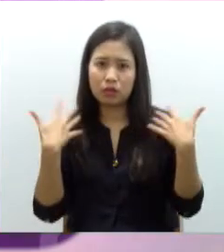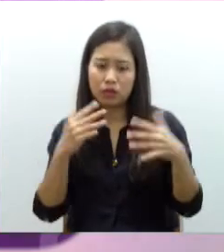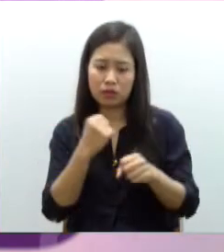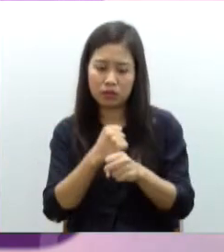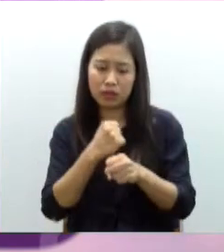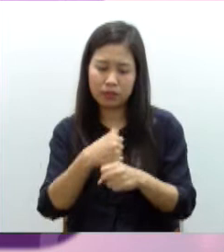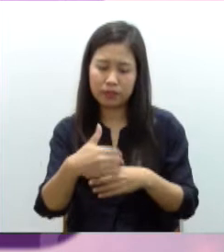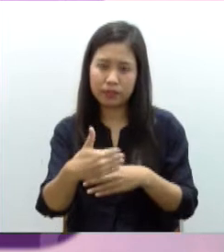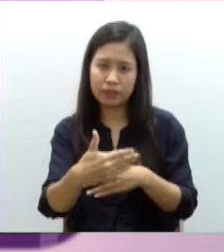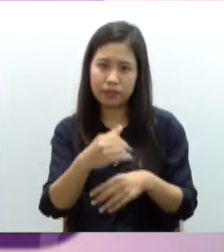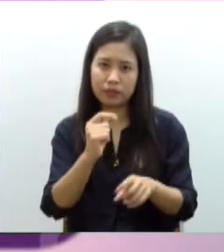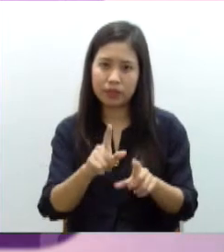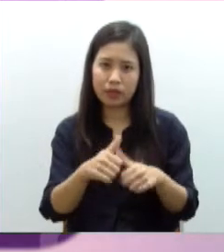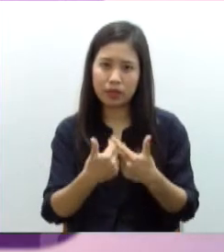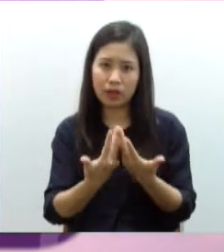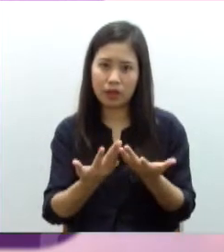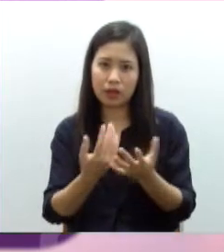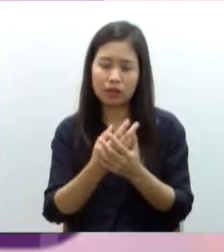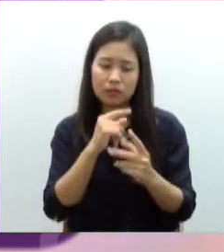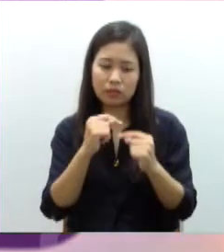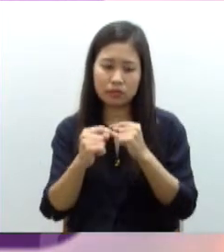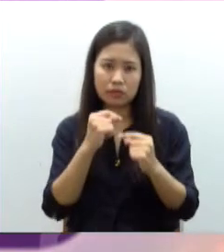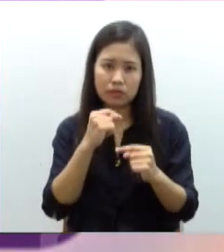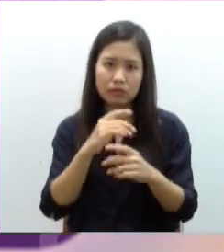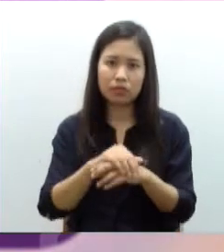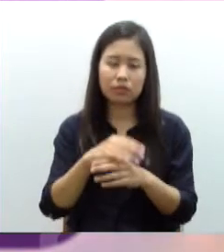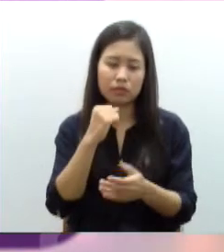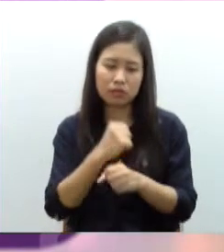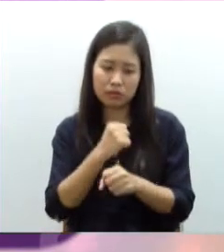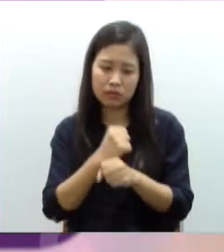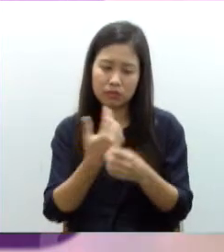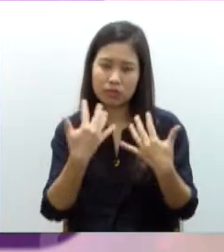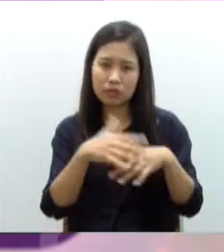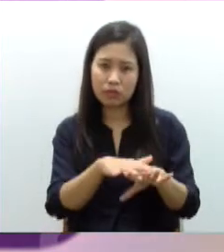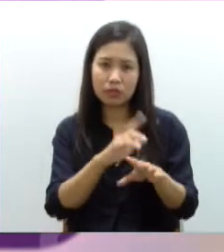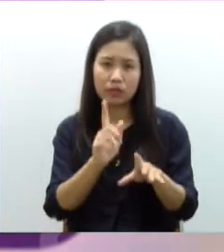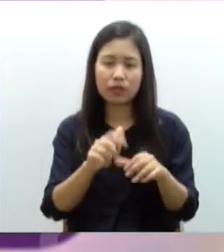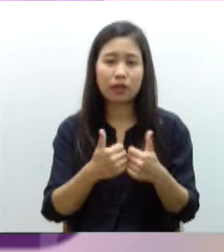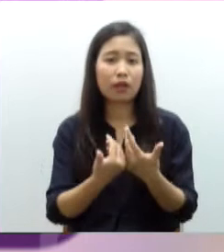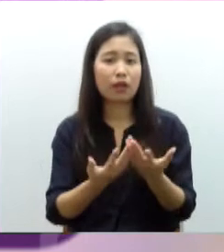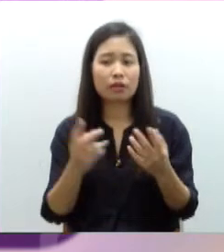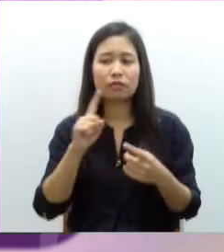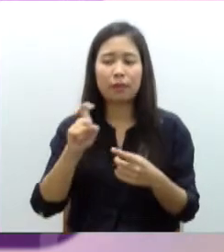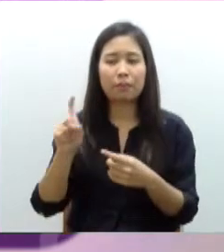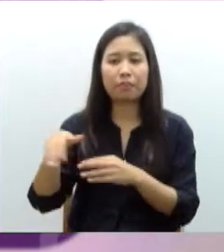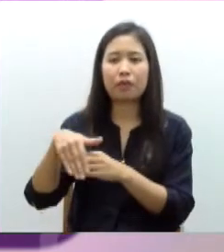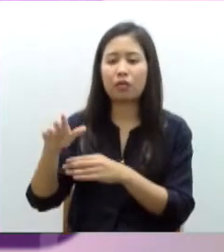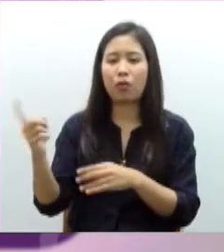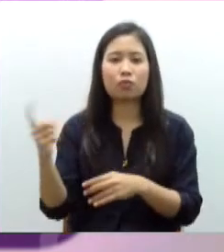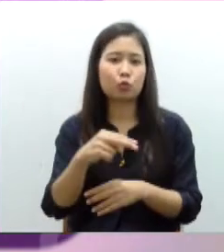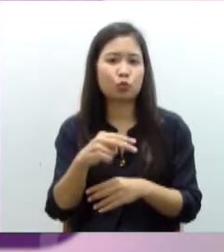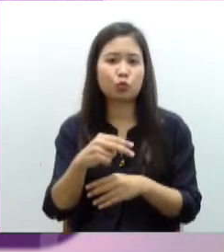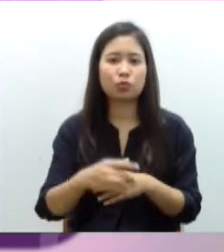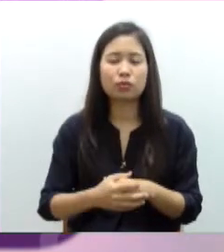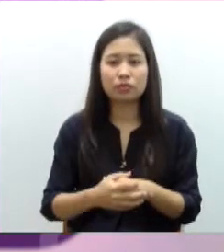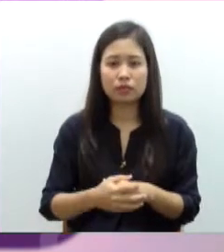ะครับประสิทธิภาพของการสื่อสารแล้วก็การปรับปรุงการทํางานนะครับทั้ง3ตัวชี้วัดนี้ก็เช่นกันครับตัวชี้วัดที่3ก็คือตรงตัวของ